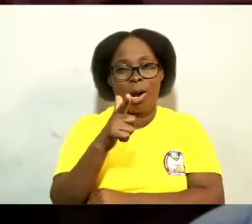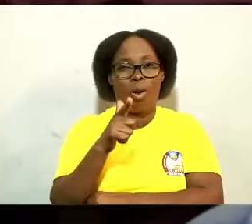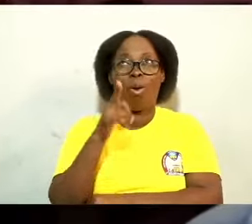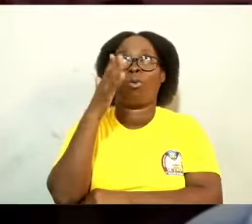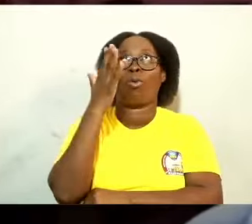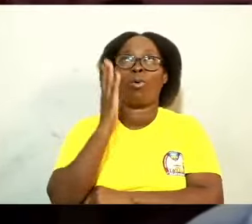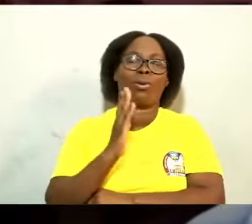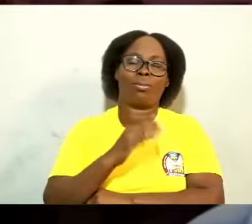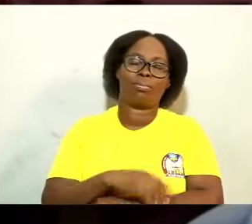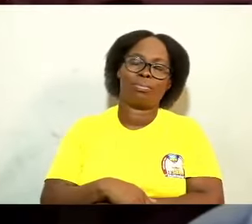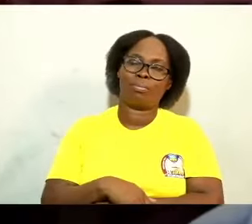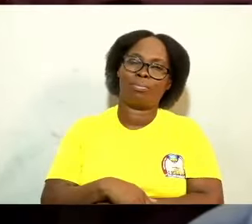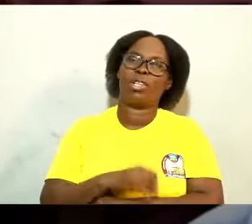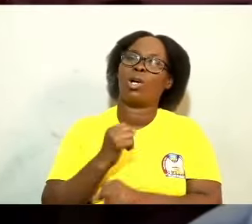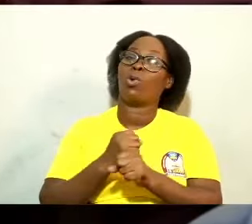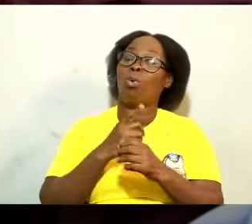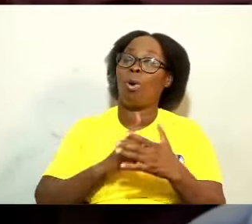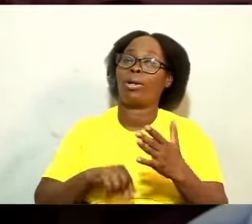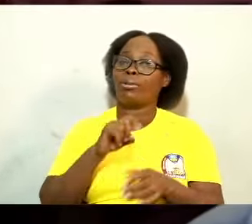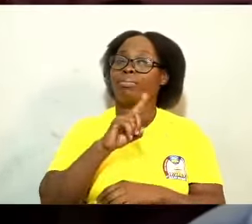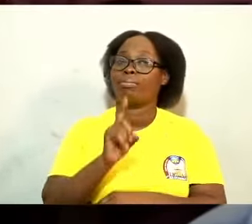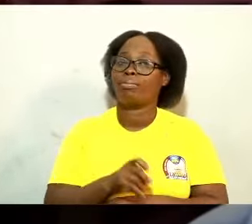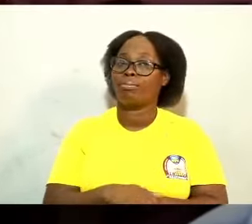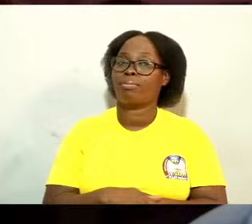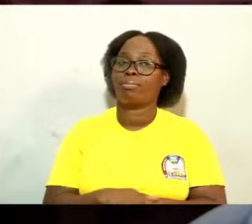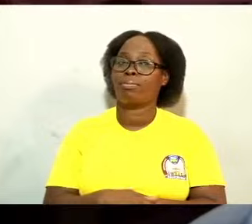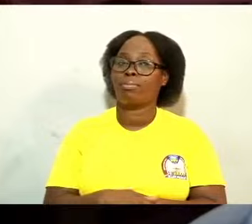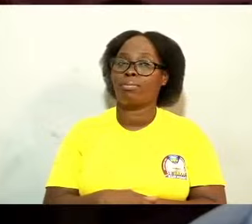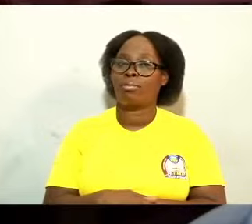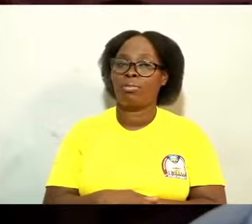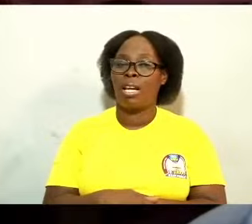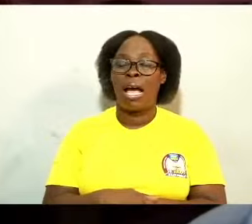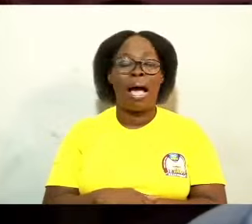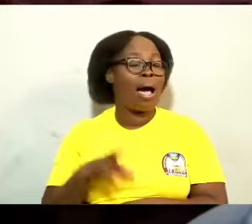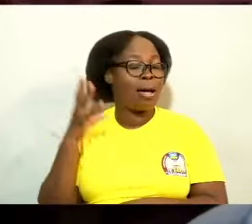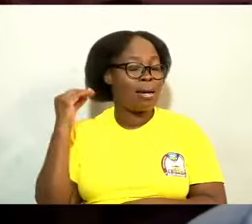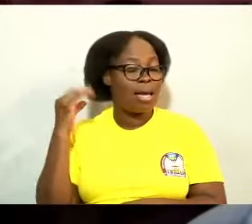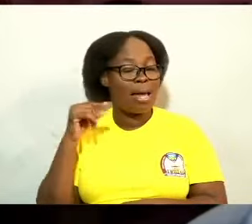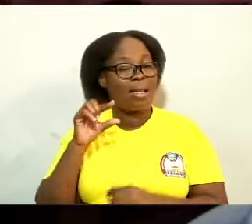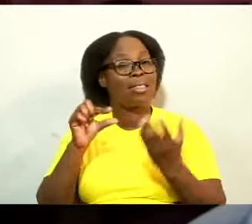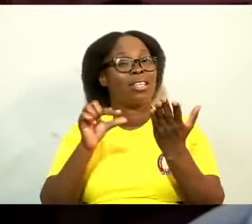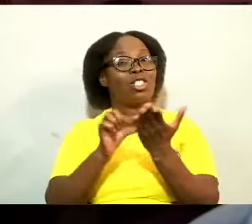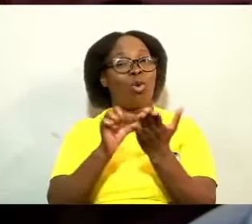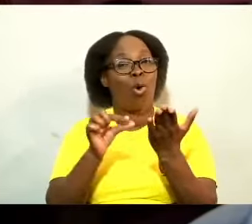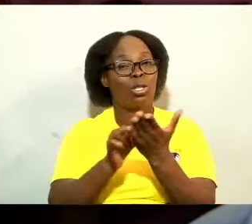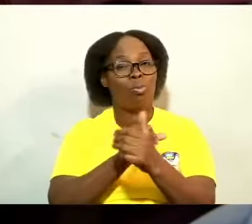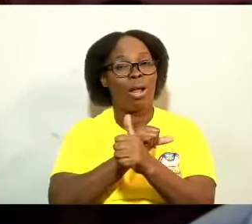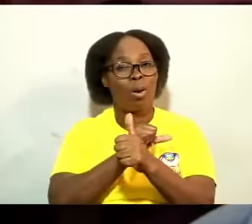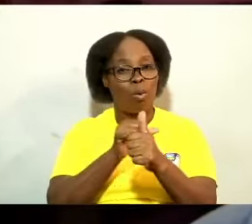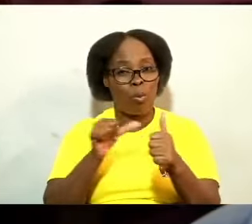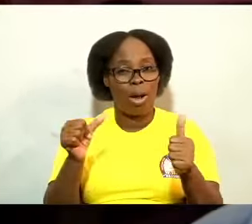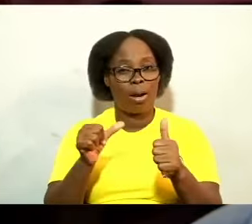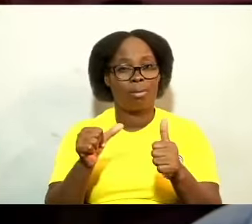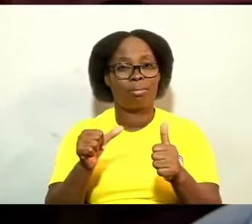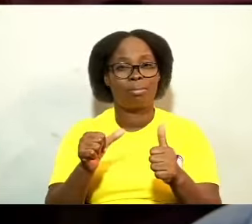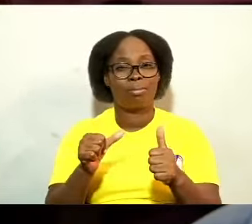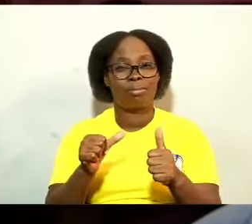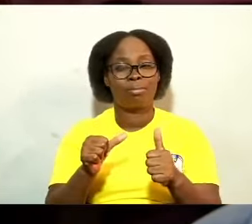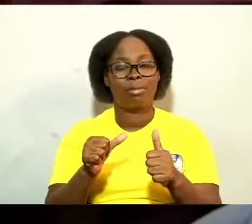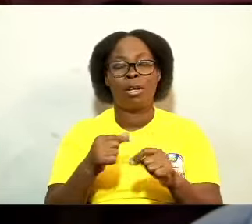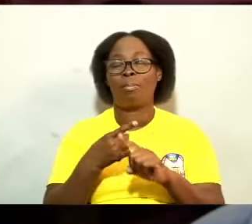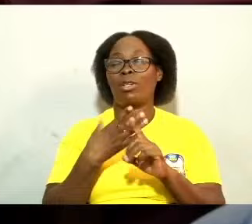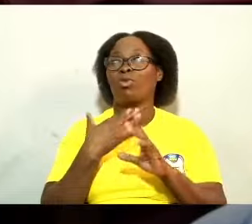Mungu? Afanye nini sasa? Na amesikia injili hii na anataka Bwana